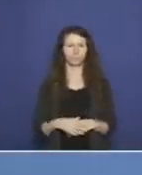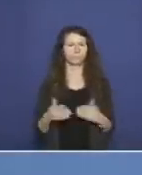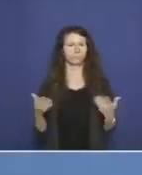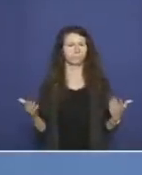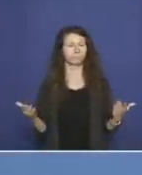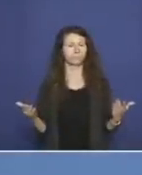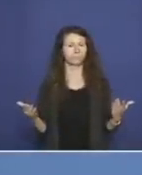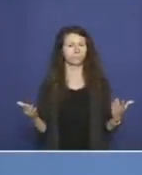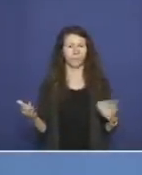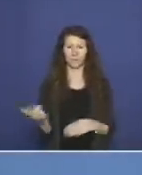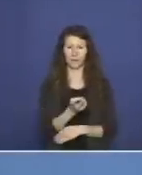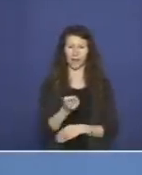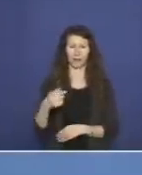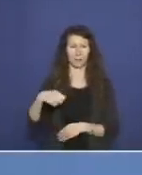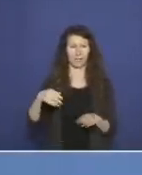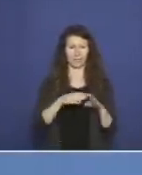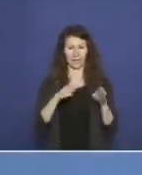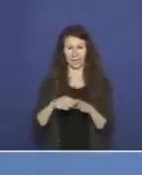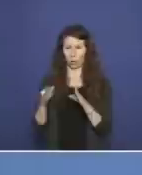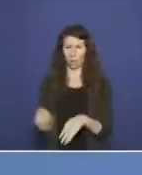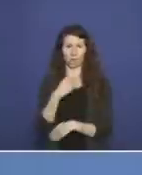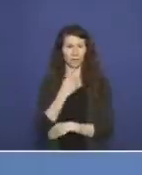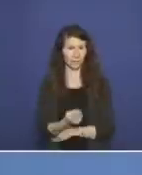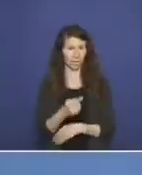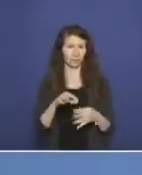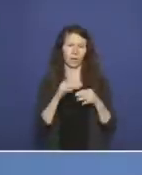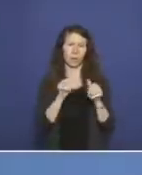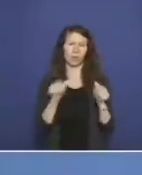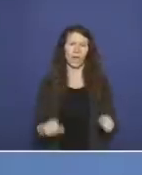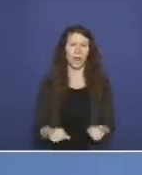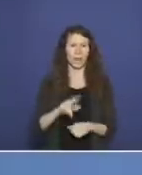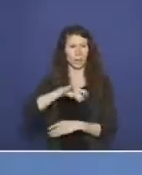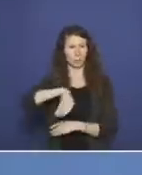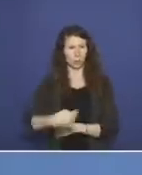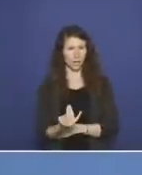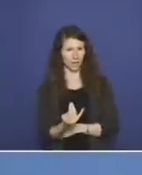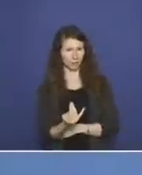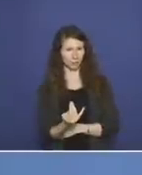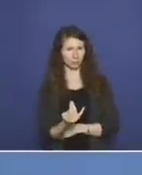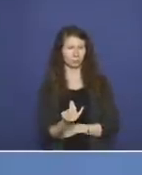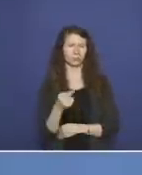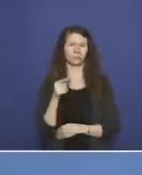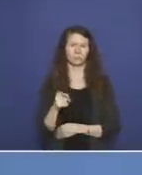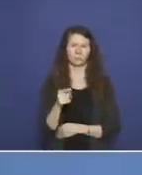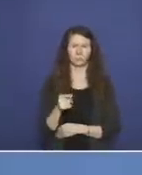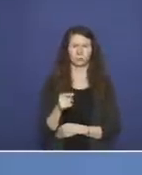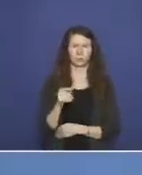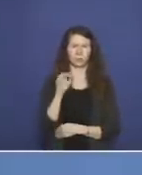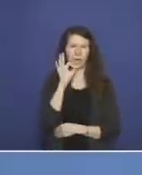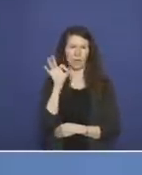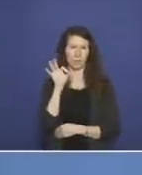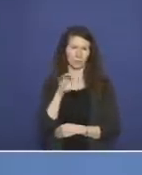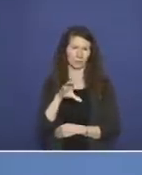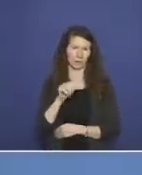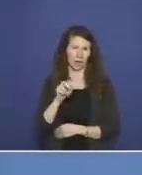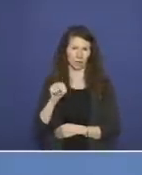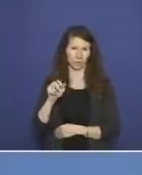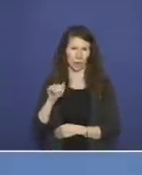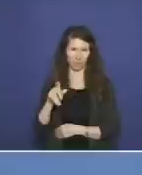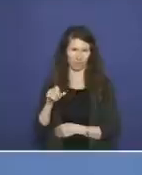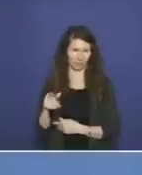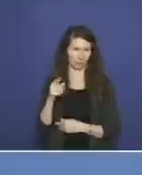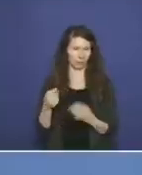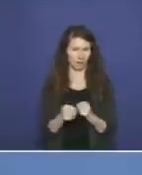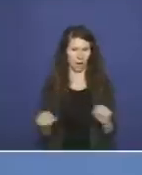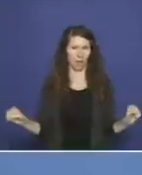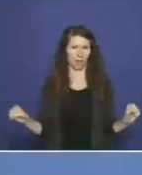Wie stehen die Ministerien zu der Forderung nach Modellprojekten und einer kontrollierten Freigabe von Cannabis, die die CDU-Abgeordneten Wendt